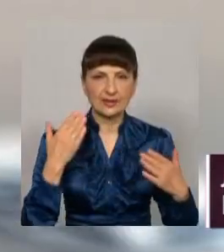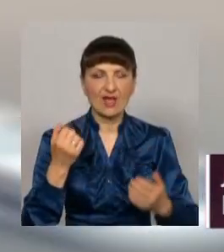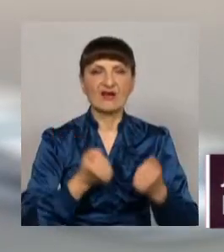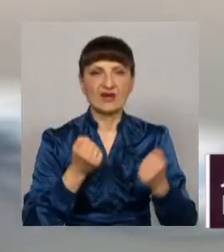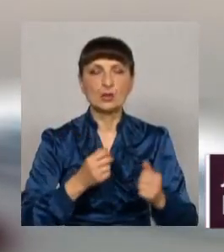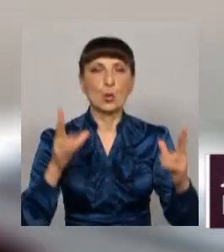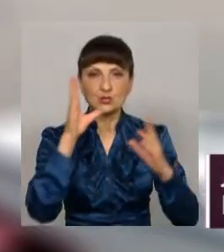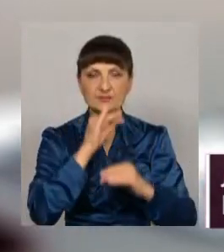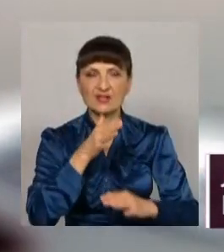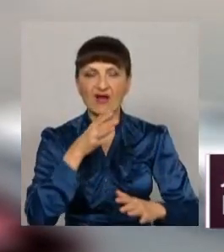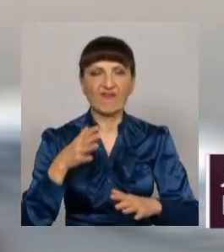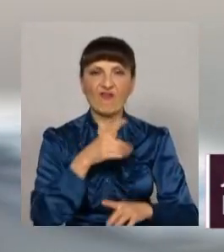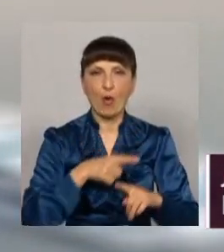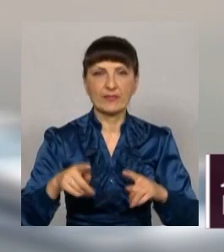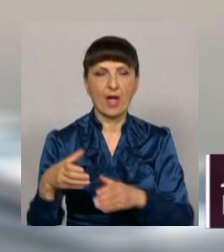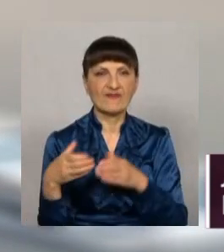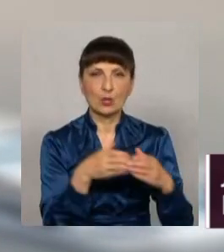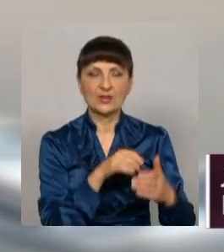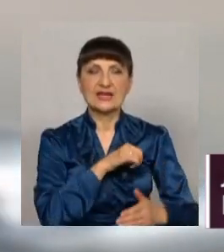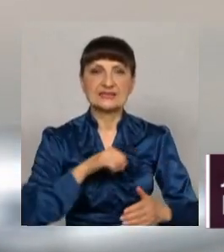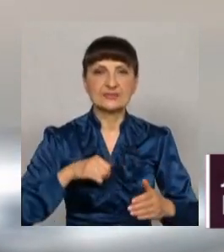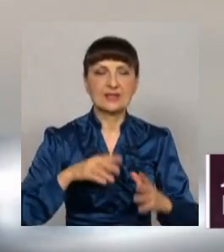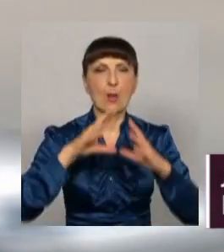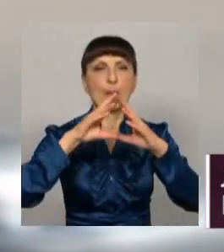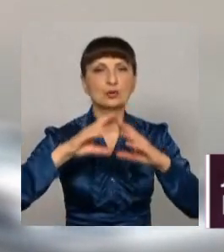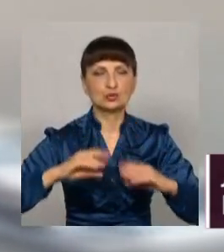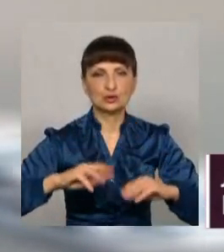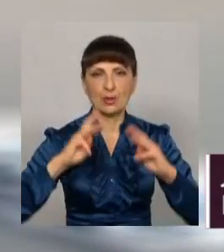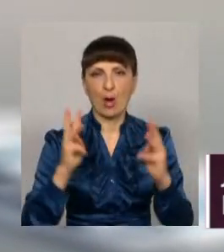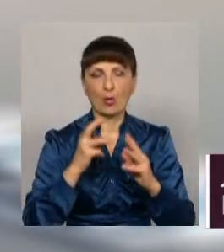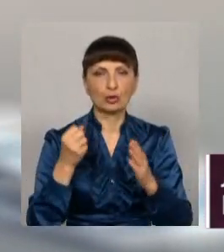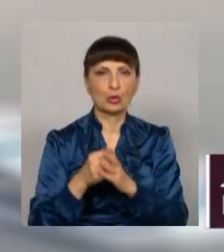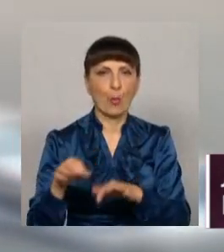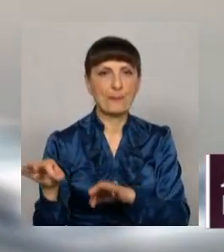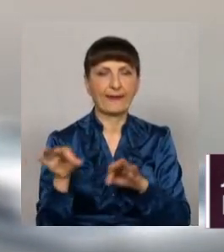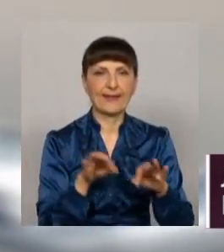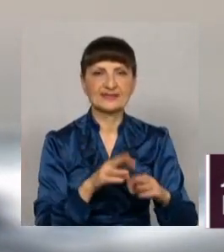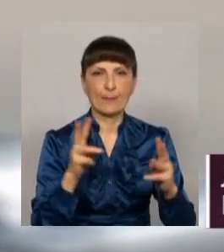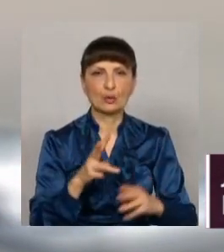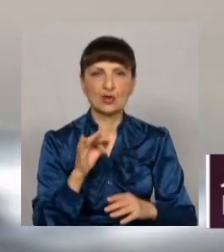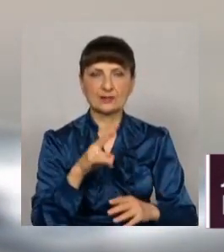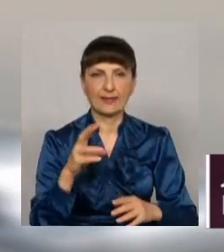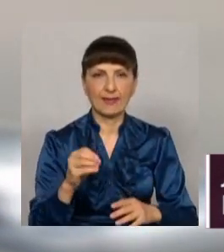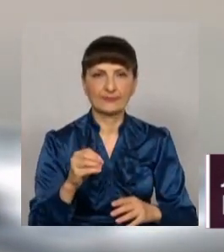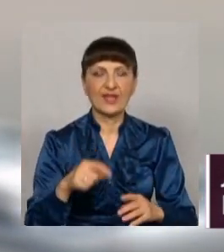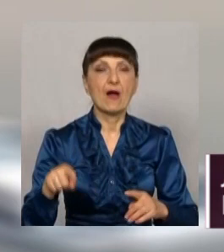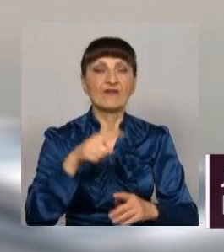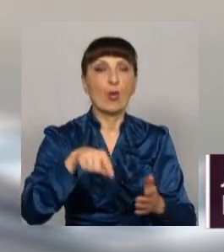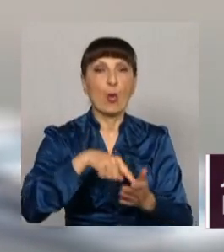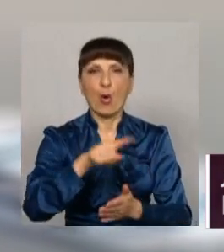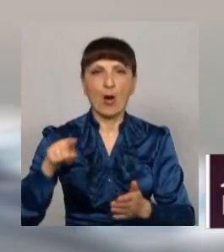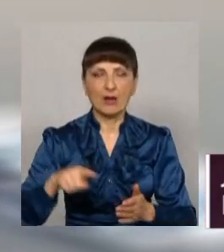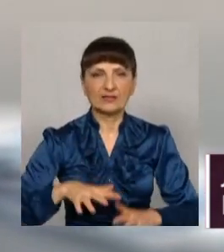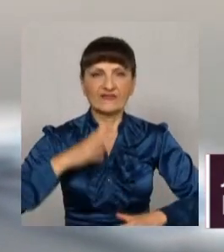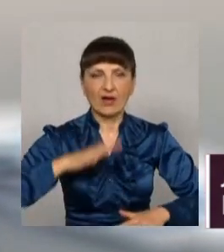успел вовремя эвакуировать пассажиров и самостоятельно потушил огонь до приезда пожарной бригады. В некоторых частях города под водой